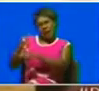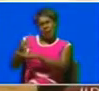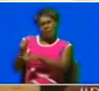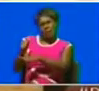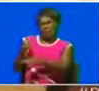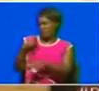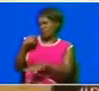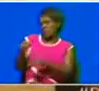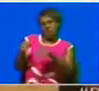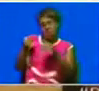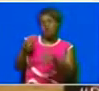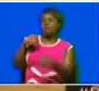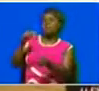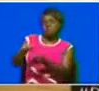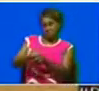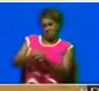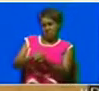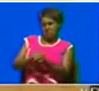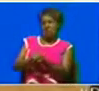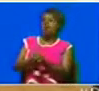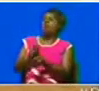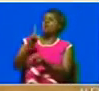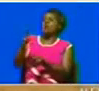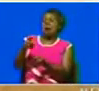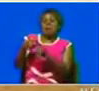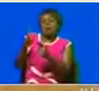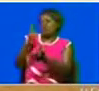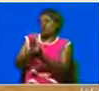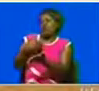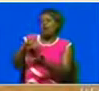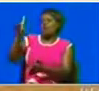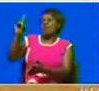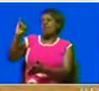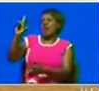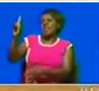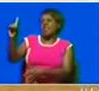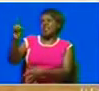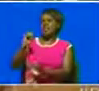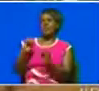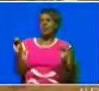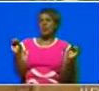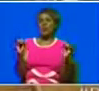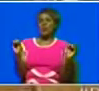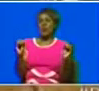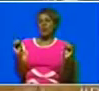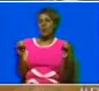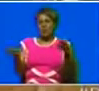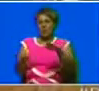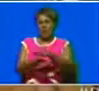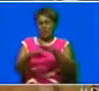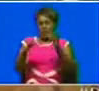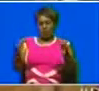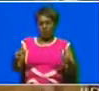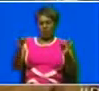kura. Naambia tangulia nafua nitakuja, kumbe sina kitambulisho na naibu. Naibu afisa mkuu wa